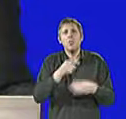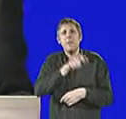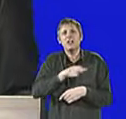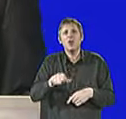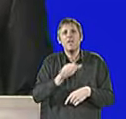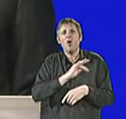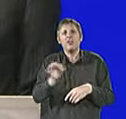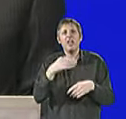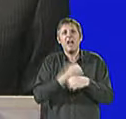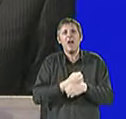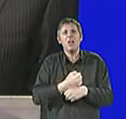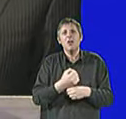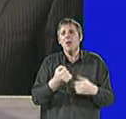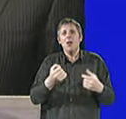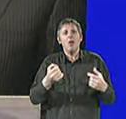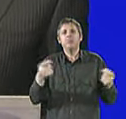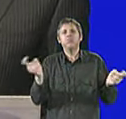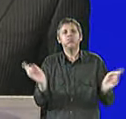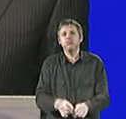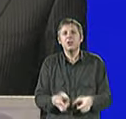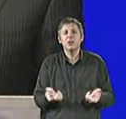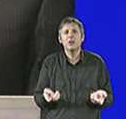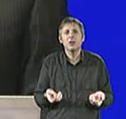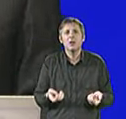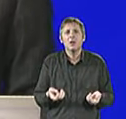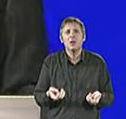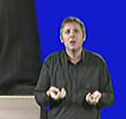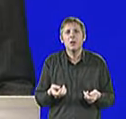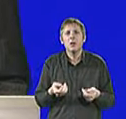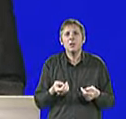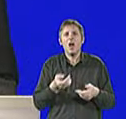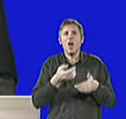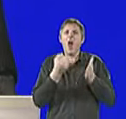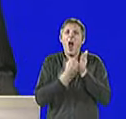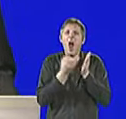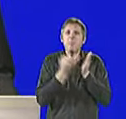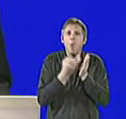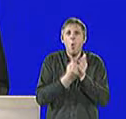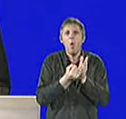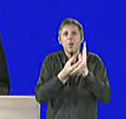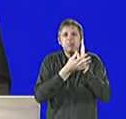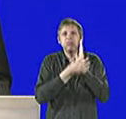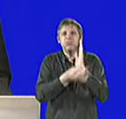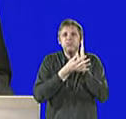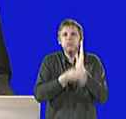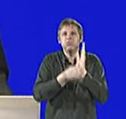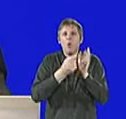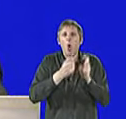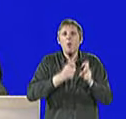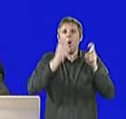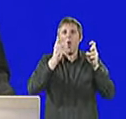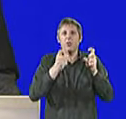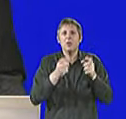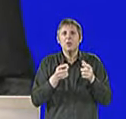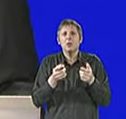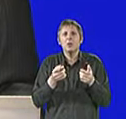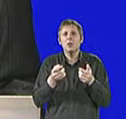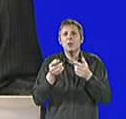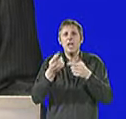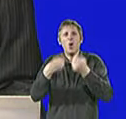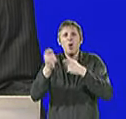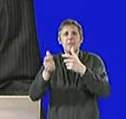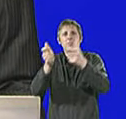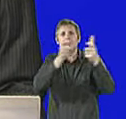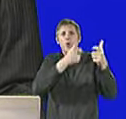réduire le nombre de fonctionnaires, on se condamne à augmenter les impôts qui ruineront la compétitivité de notre